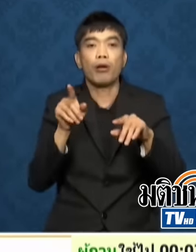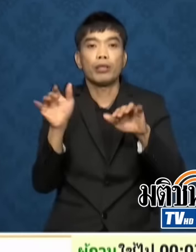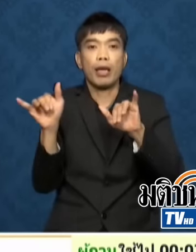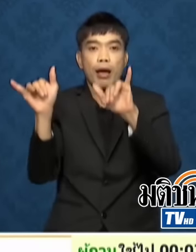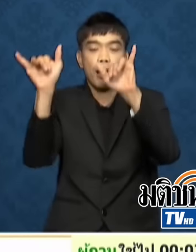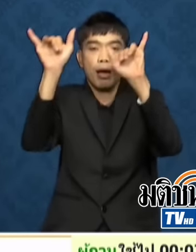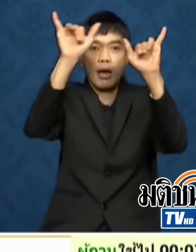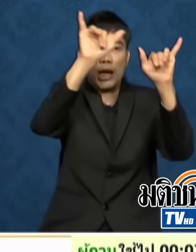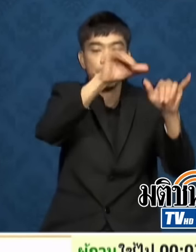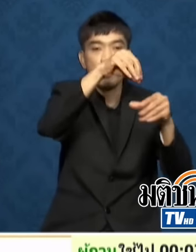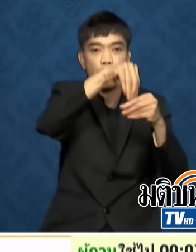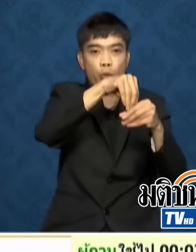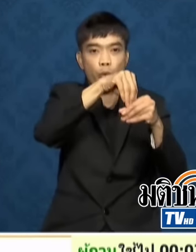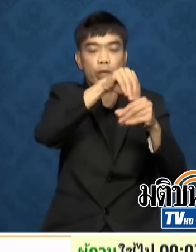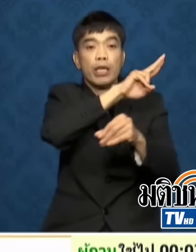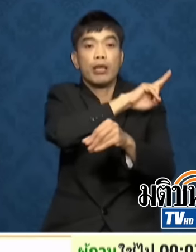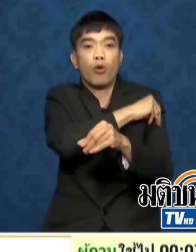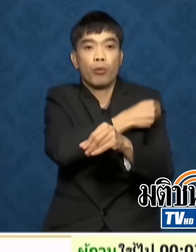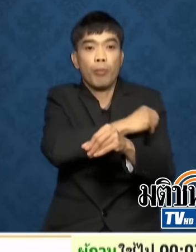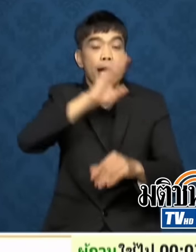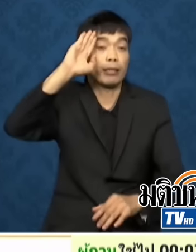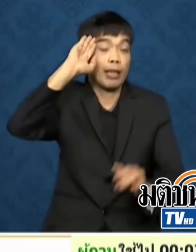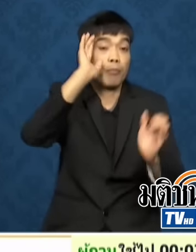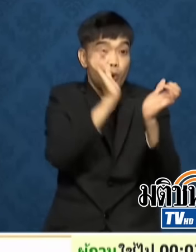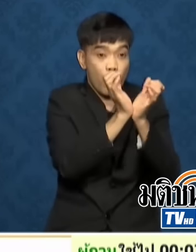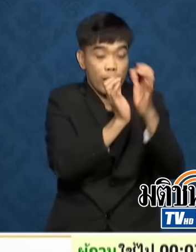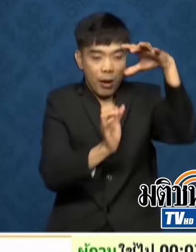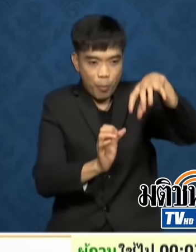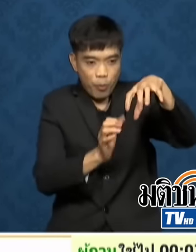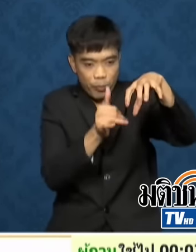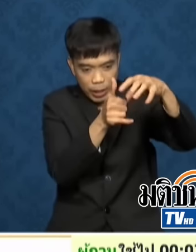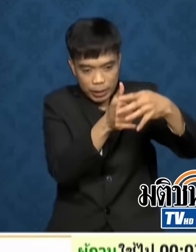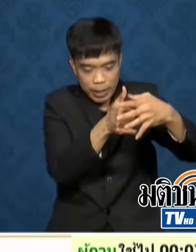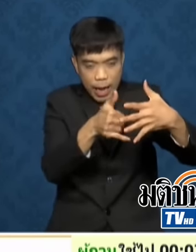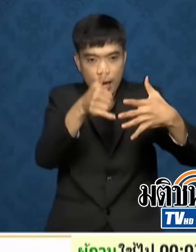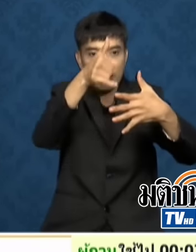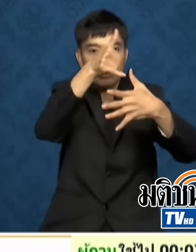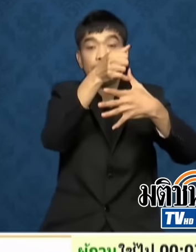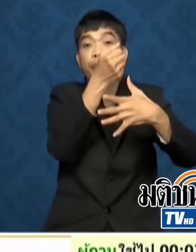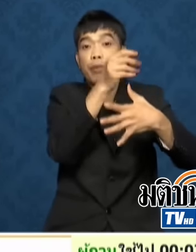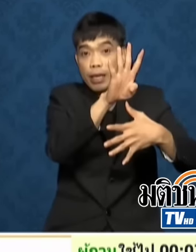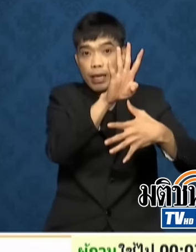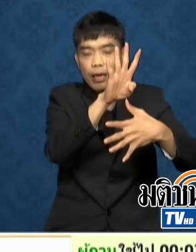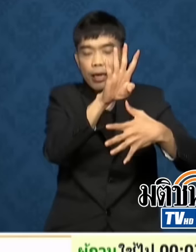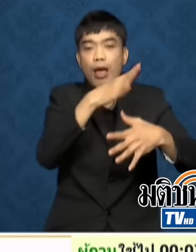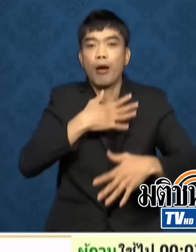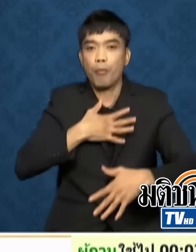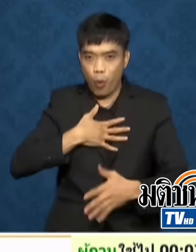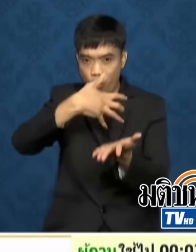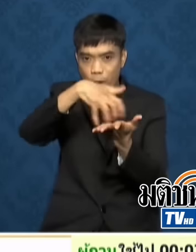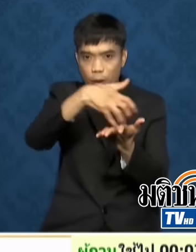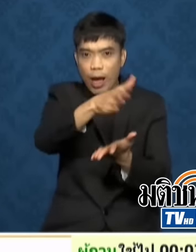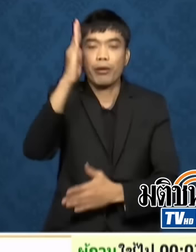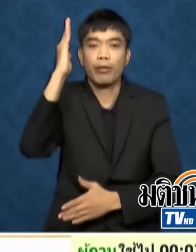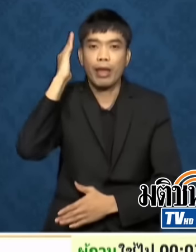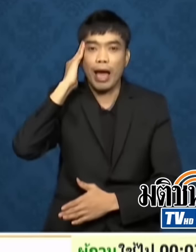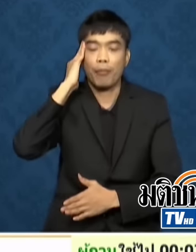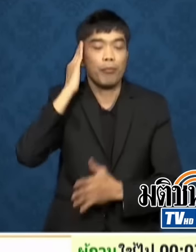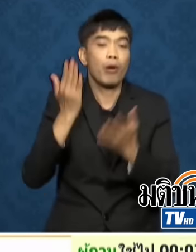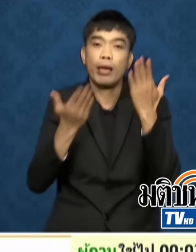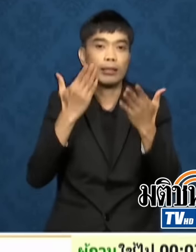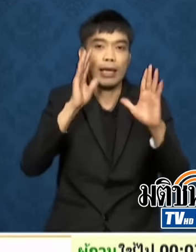14ผมเรียนท่านว่าผมคงรัฐบาลนี้ไม่ว่าแต่นายกเศรษ